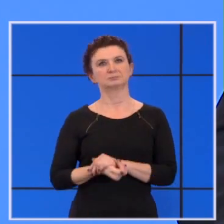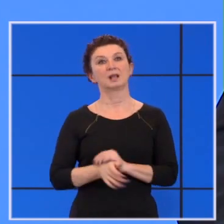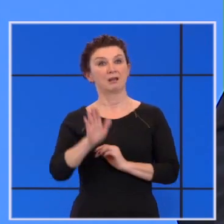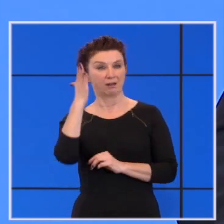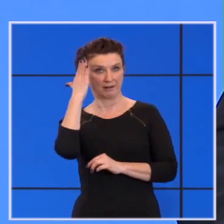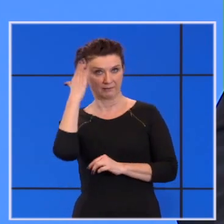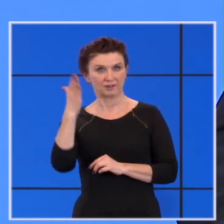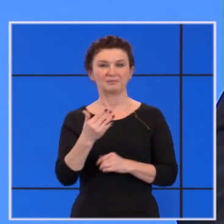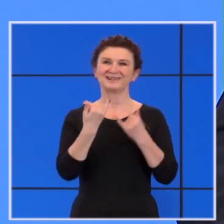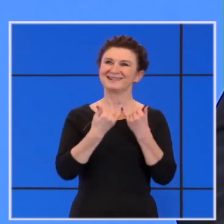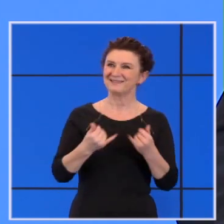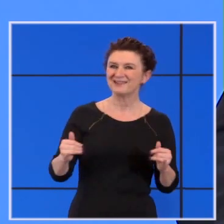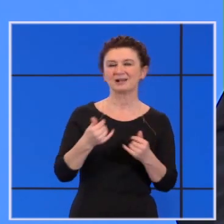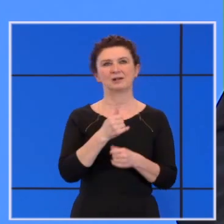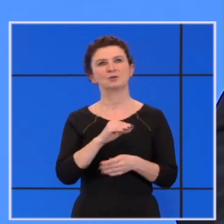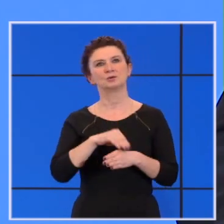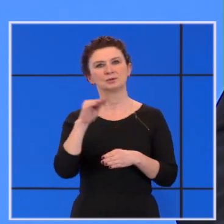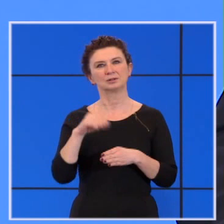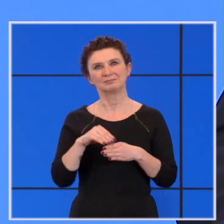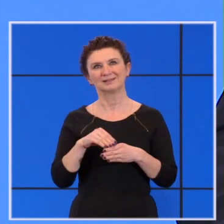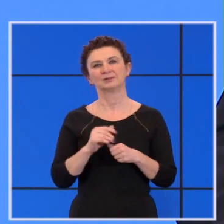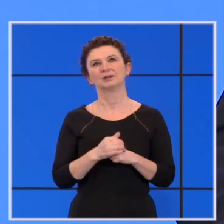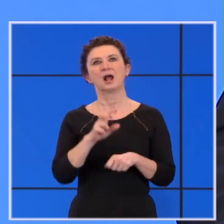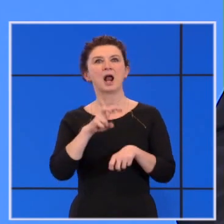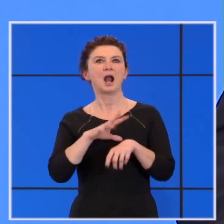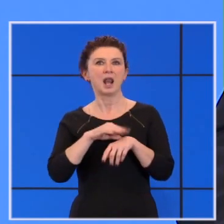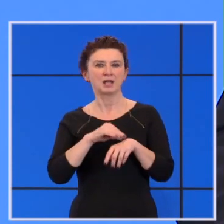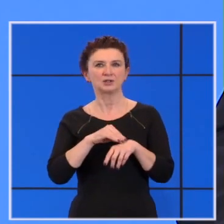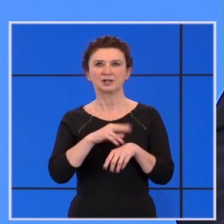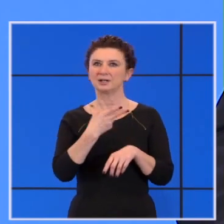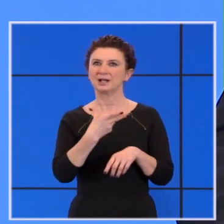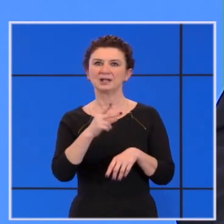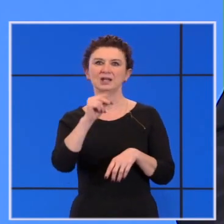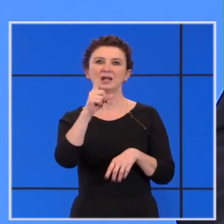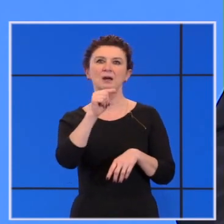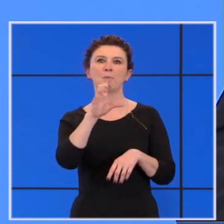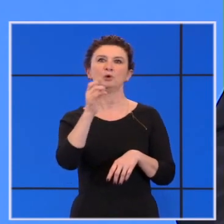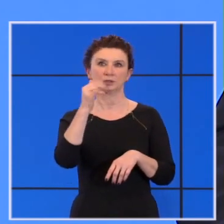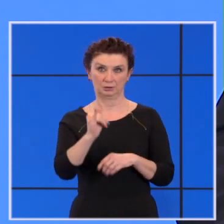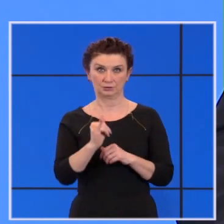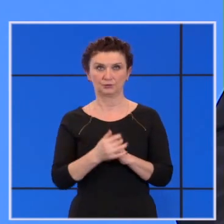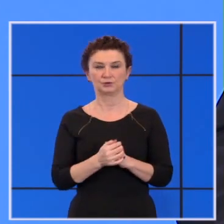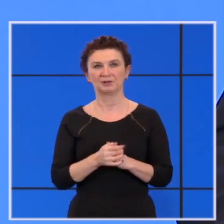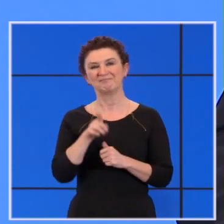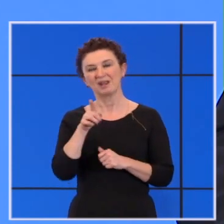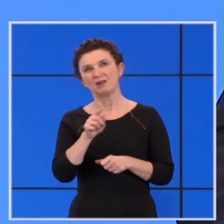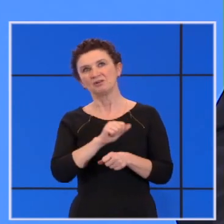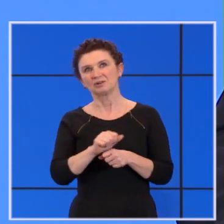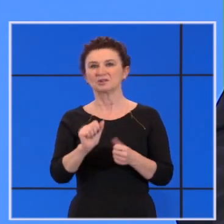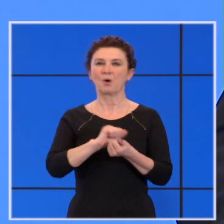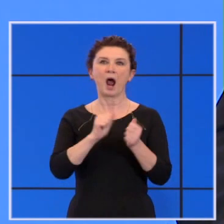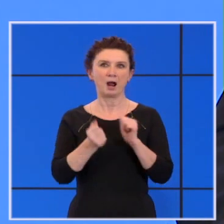metody niepłodności, które są identyfikowane przez specjalistów, sięgają od bardzo przykrych, ale organicznych schorzeń,